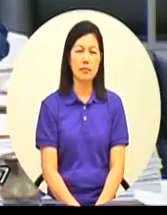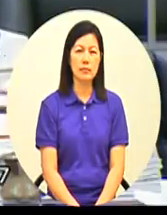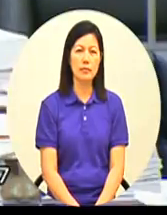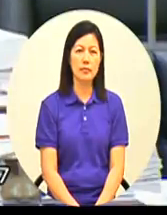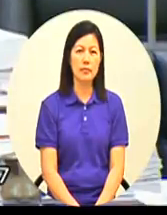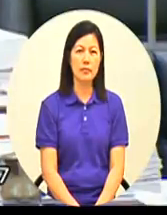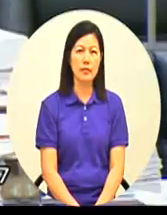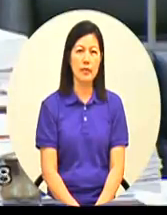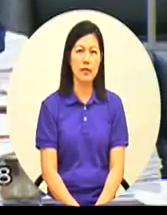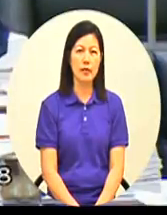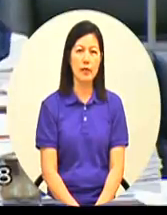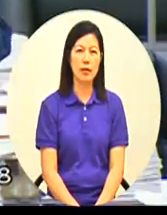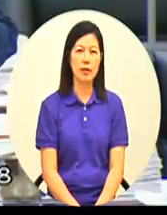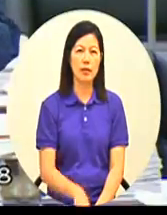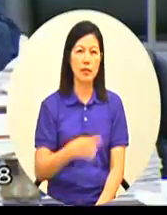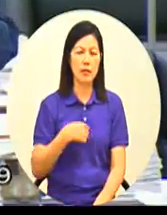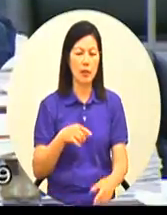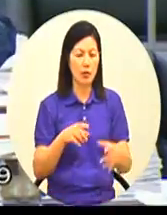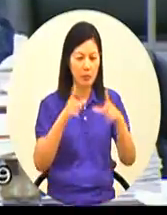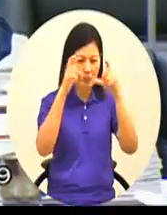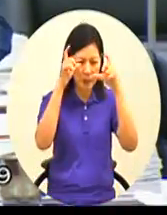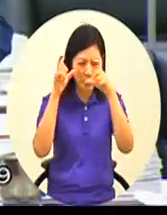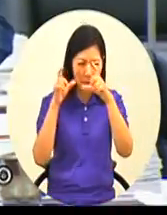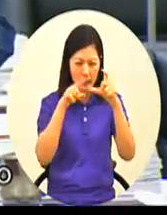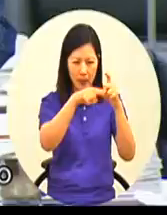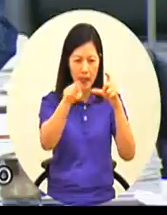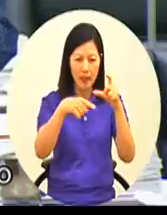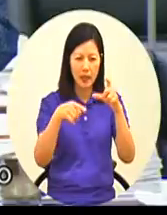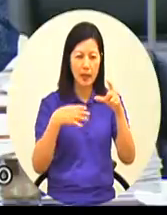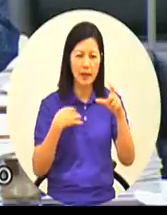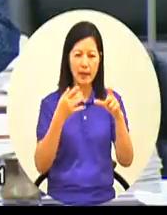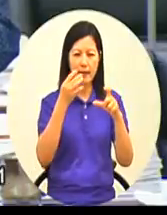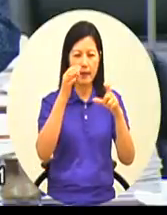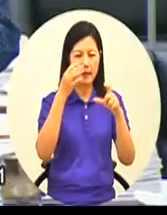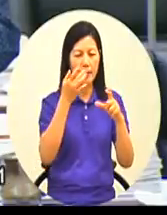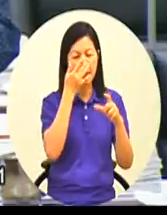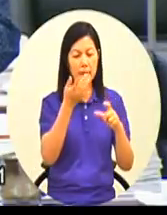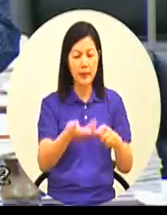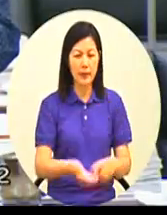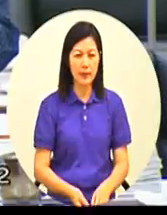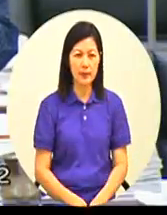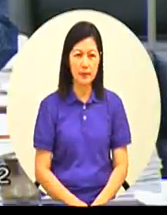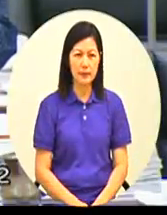我都拿手机出来拍着，对着你们拍了，你们还不知道我在干什么？